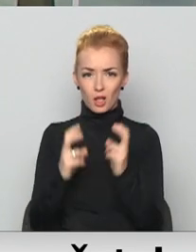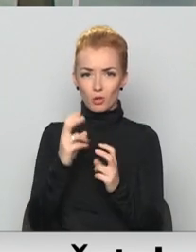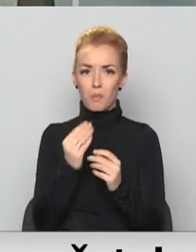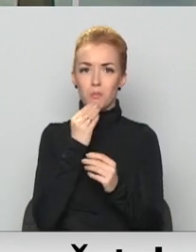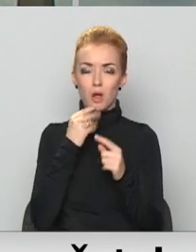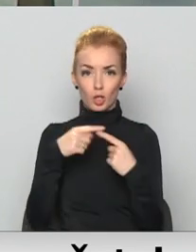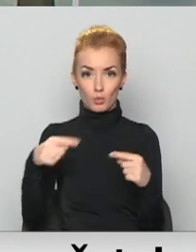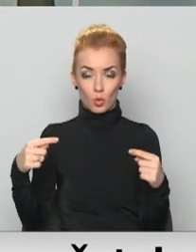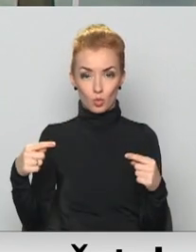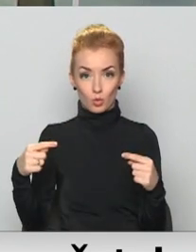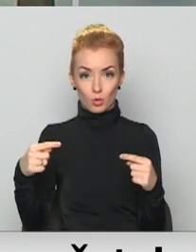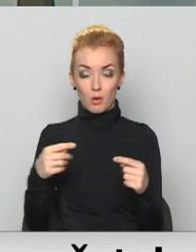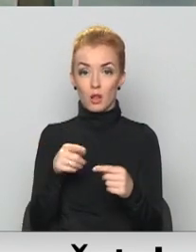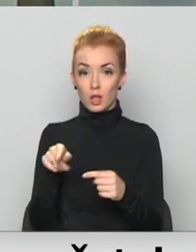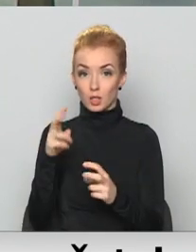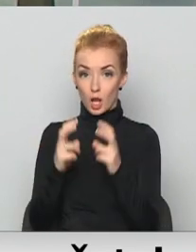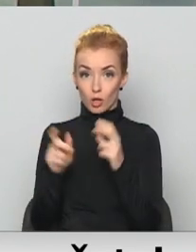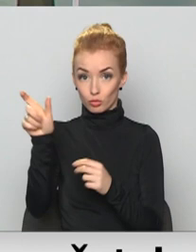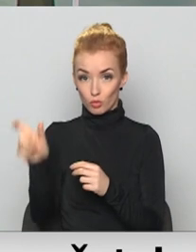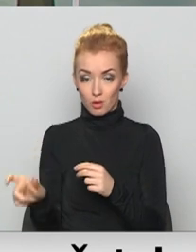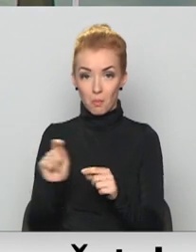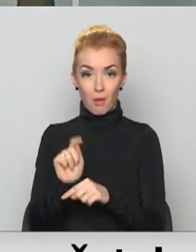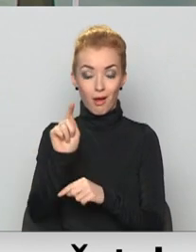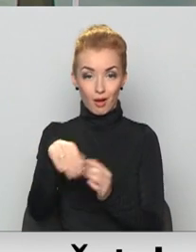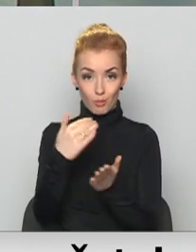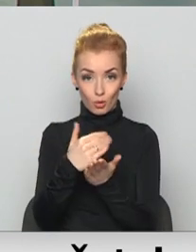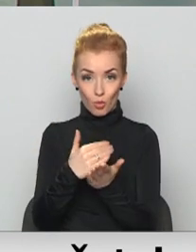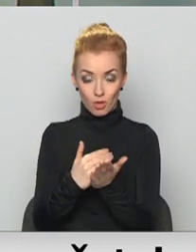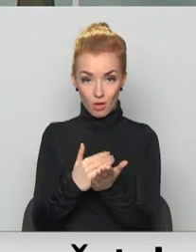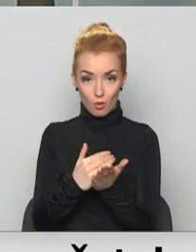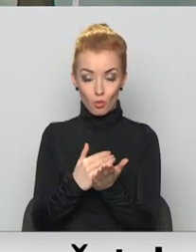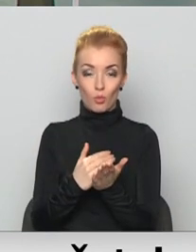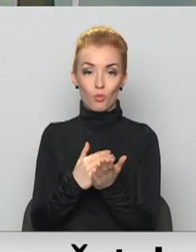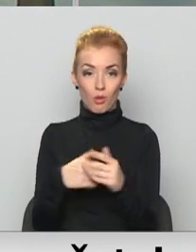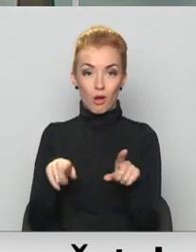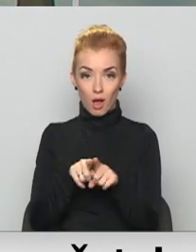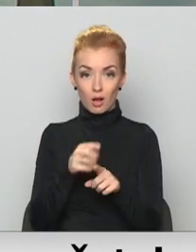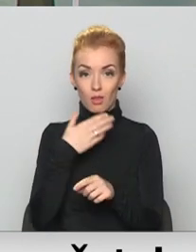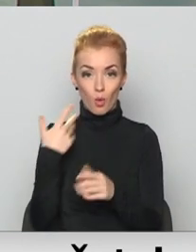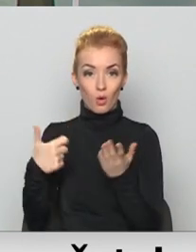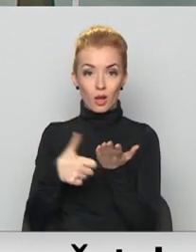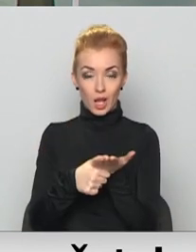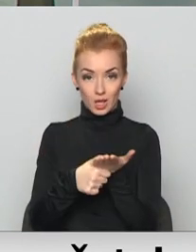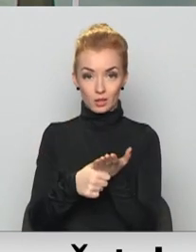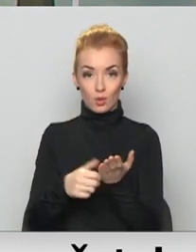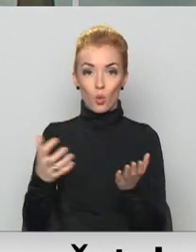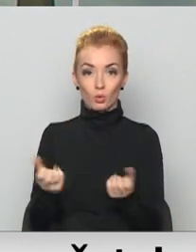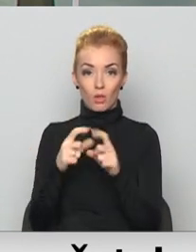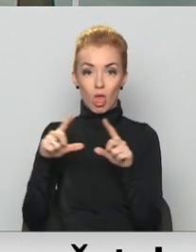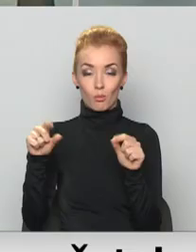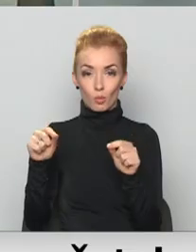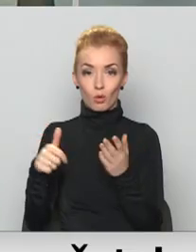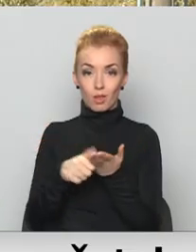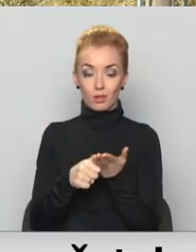pārtikas produktu. Pārtikas ražotājs nevien pārkāpis pārtikas aprites likumu, bet arī nav bijis reģistrēts uzņēmumu reģistrā.